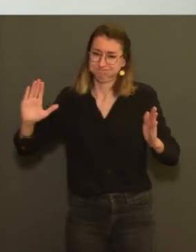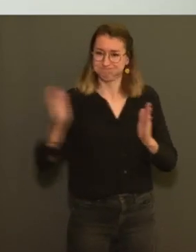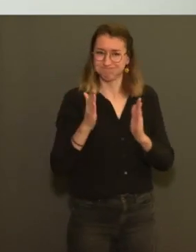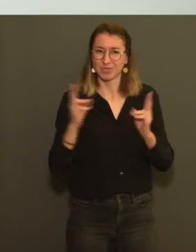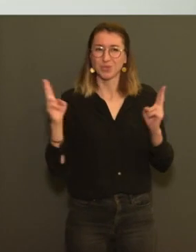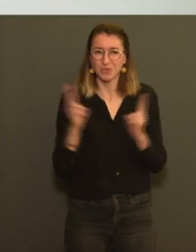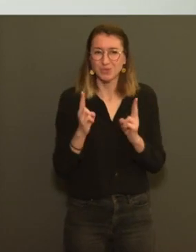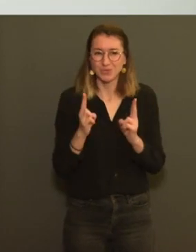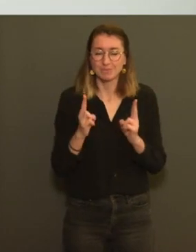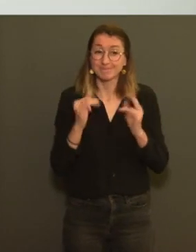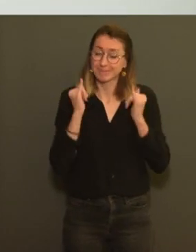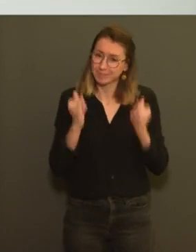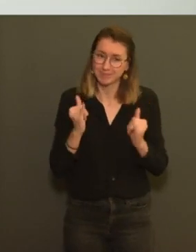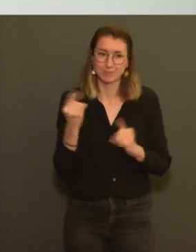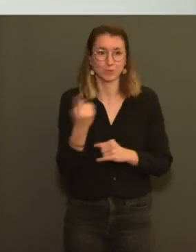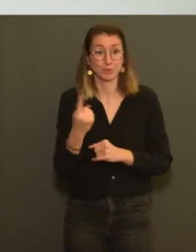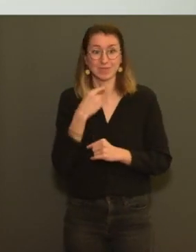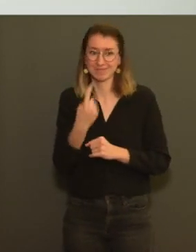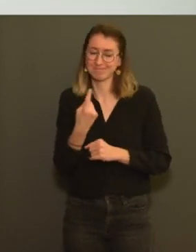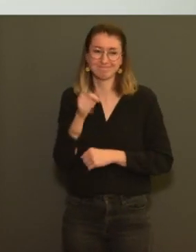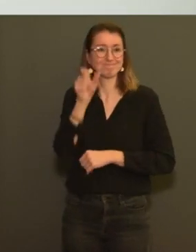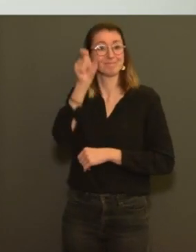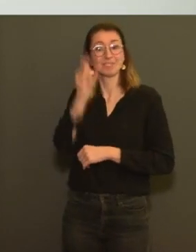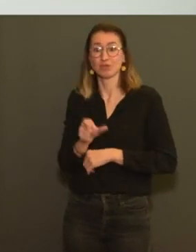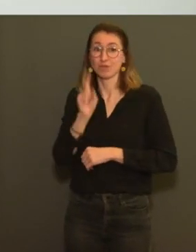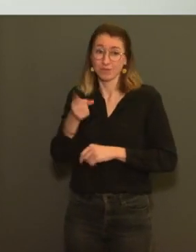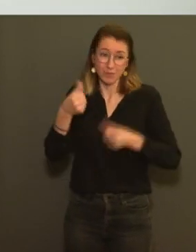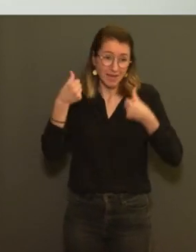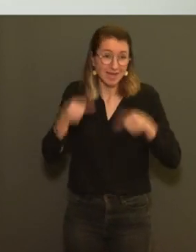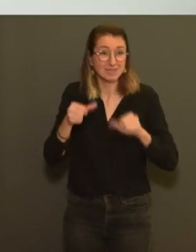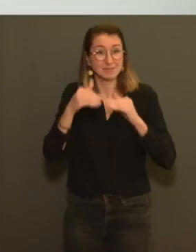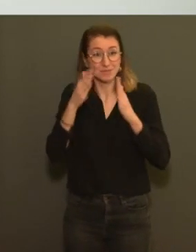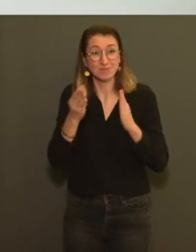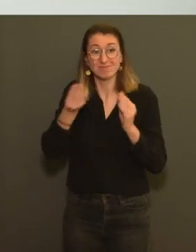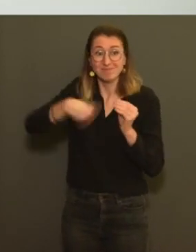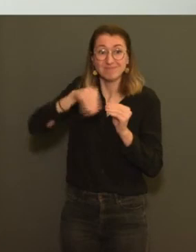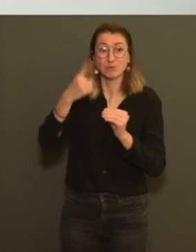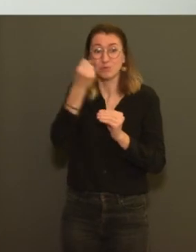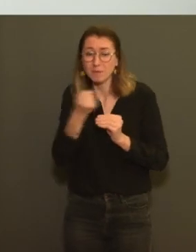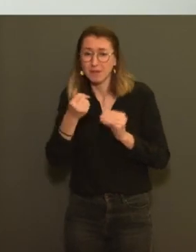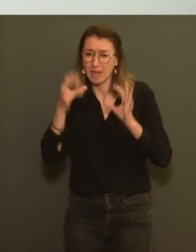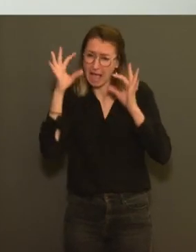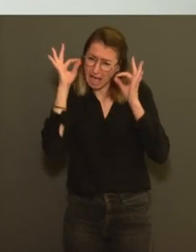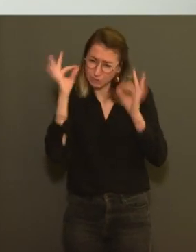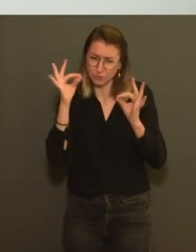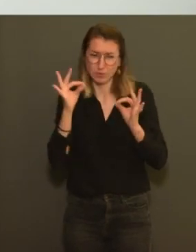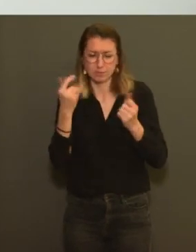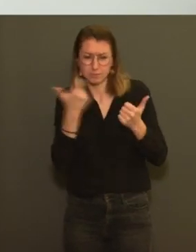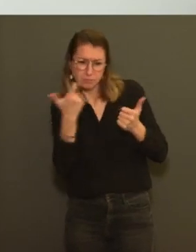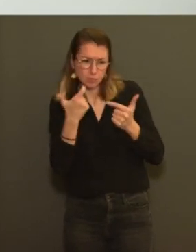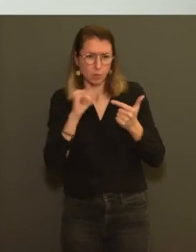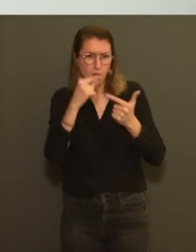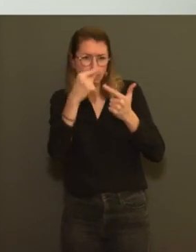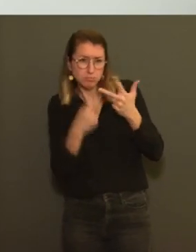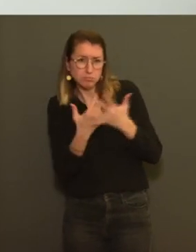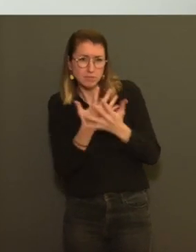une semaine, pour que cela fasse 2 semaines au total, un certain nombre de précautions supplémentaires et entre autres de ne pas rendre visite de